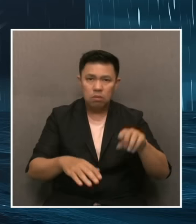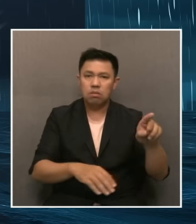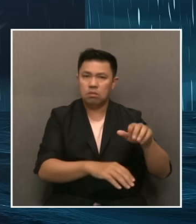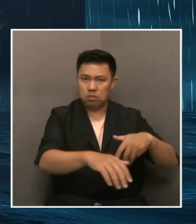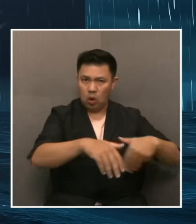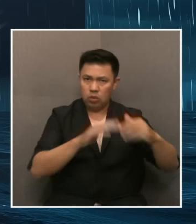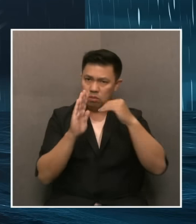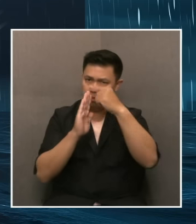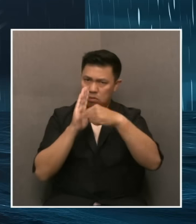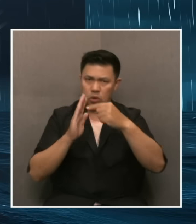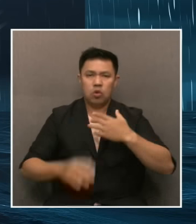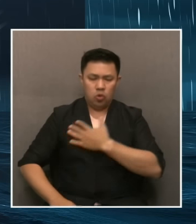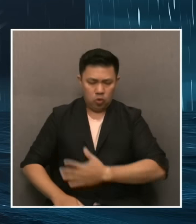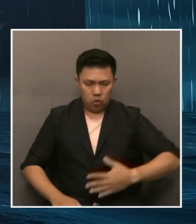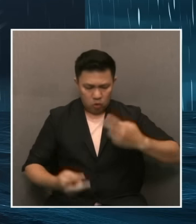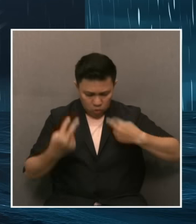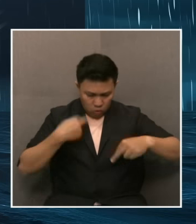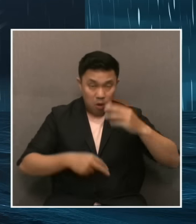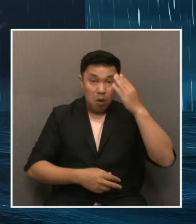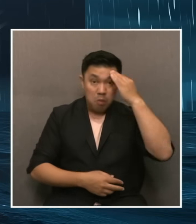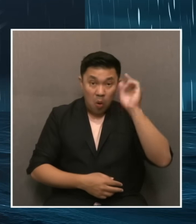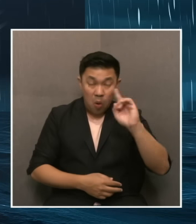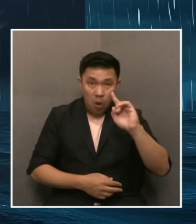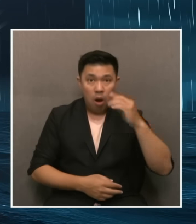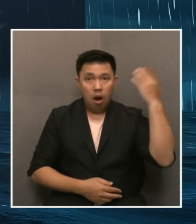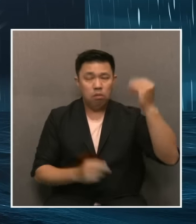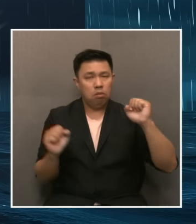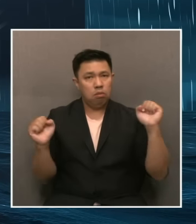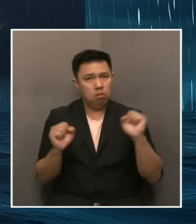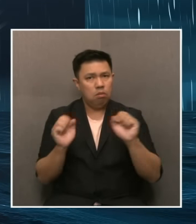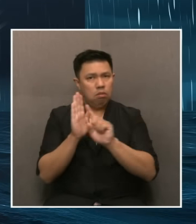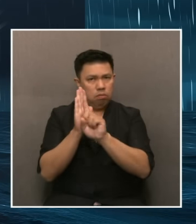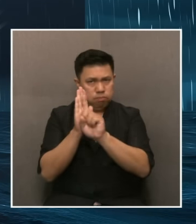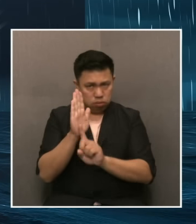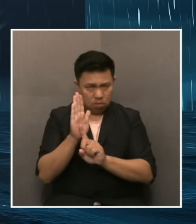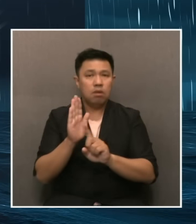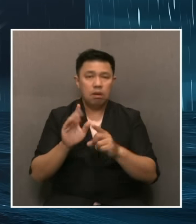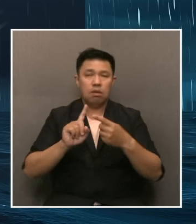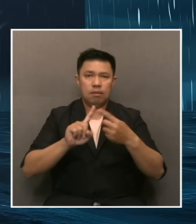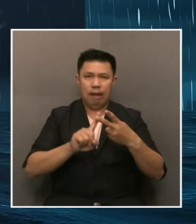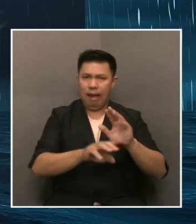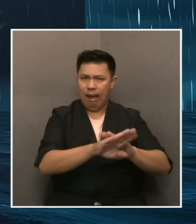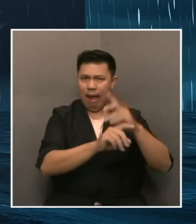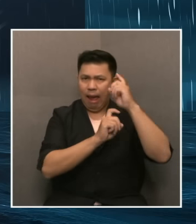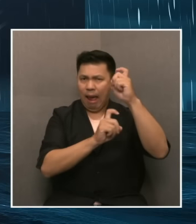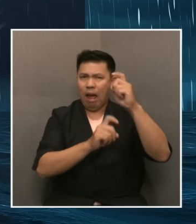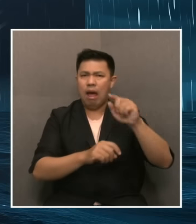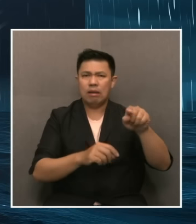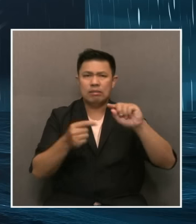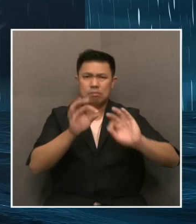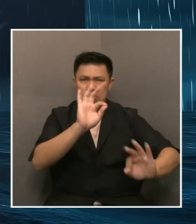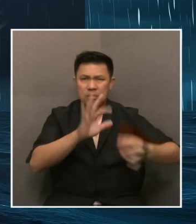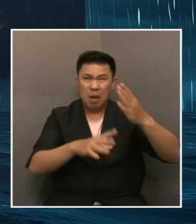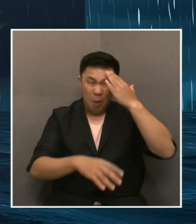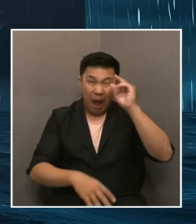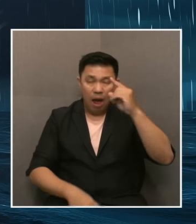บริเวณดักลาวดูแลรักษาสุขภาพกนด้วยเพราว่าอากาศหนาวเย็ลงรวมถงให้ระวงอัตรรายจากอัคภัยครับทอาจะเกิดข